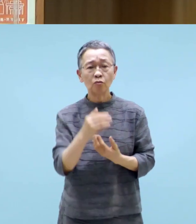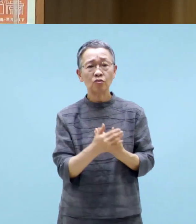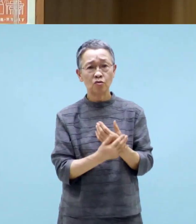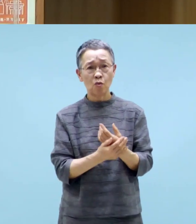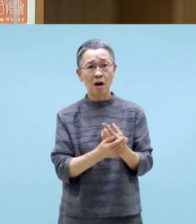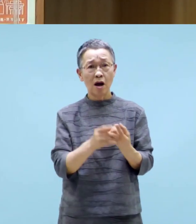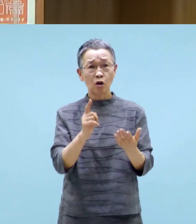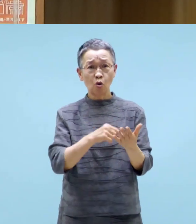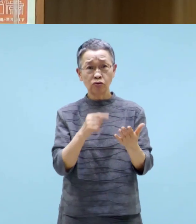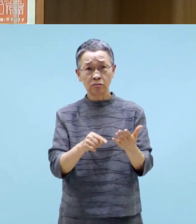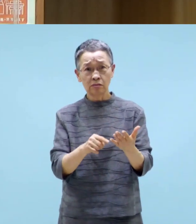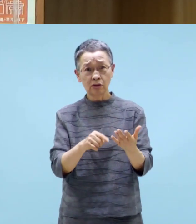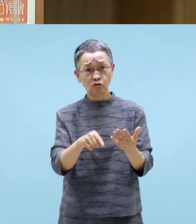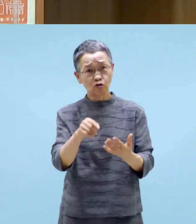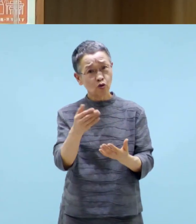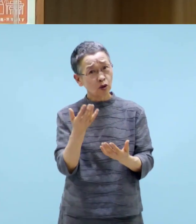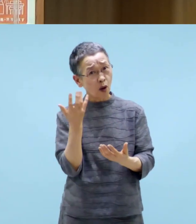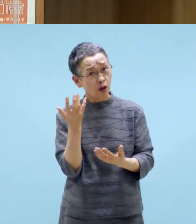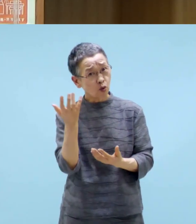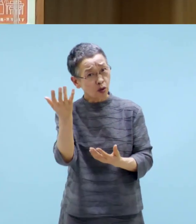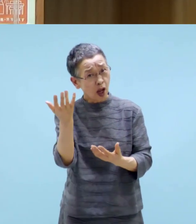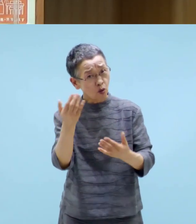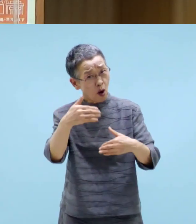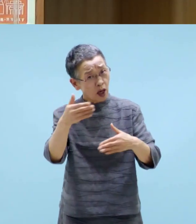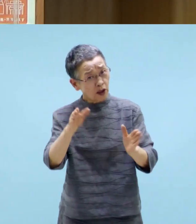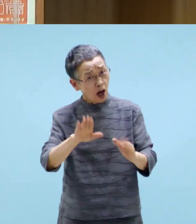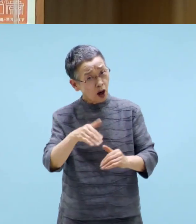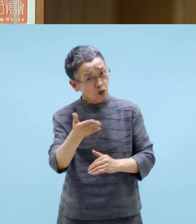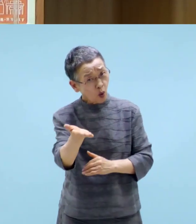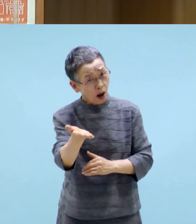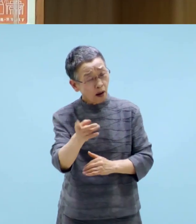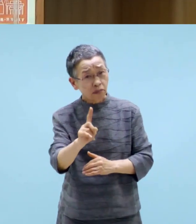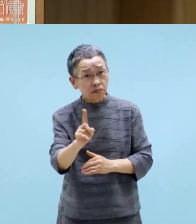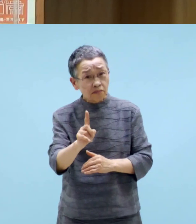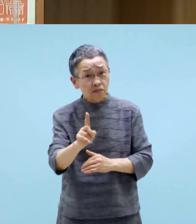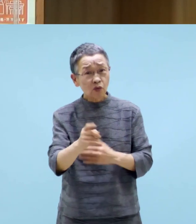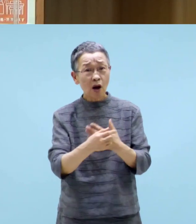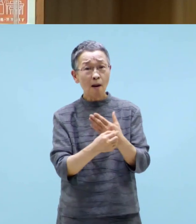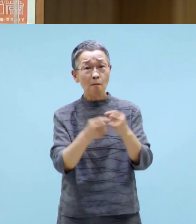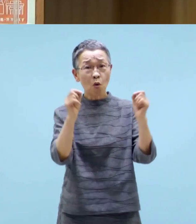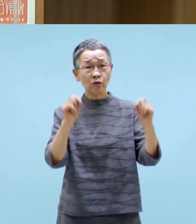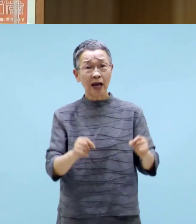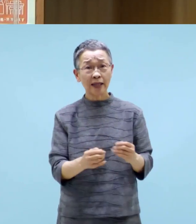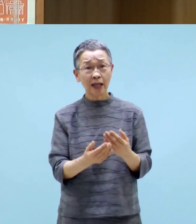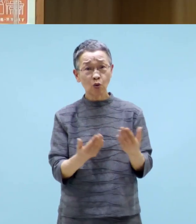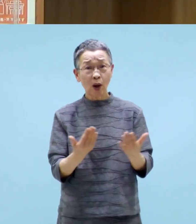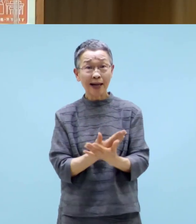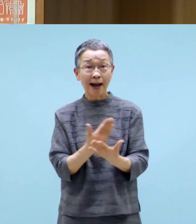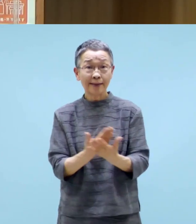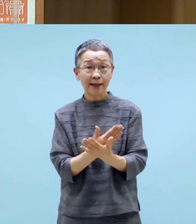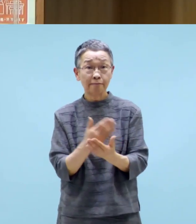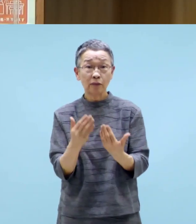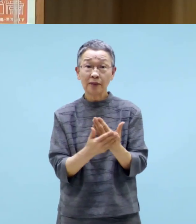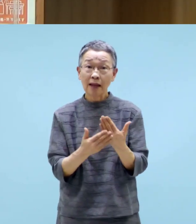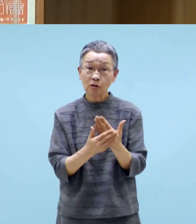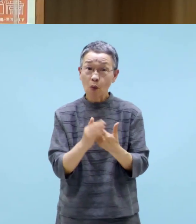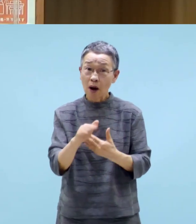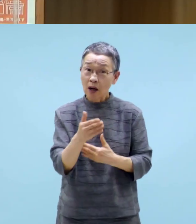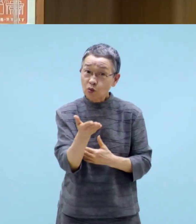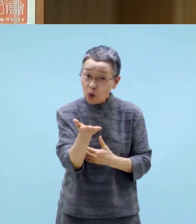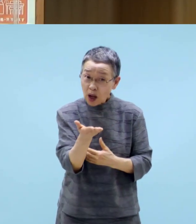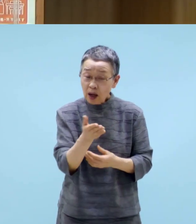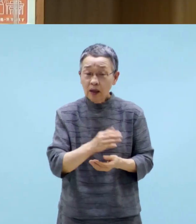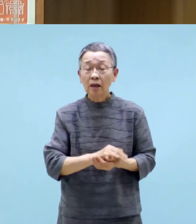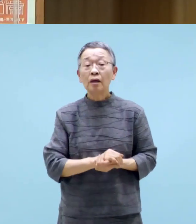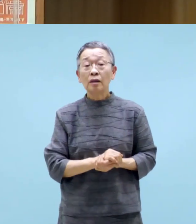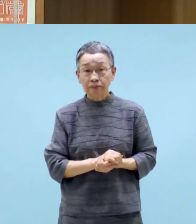ないのかなとも思うんですが、その辺というのはどうなんでしょうか。問題点というか改善点というのは、 そういった対応も